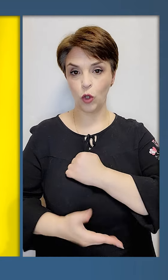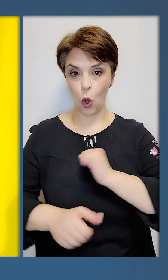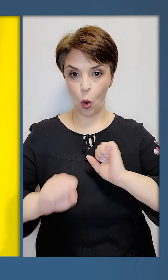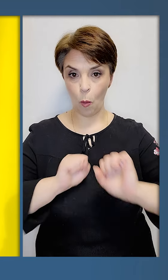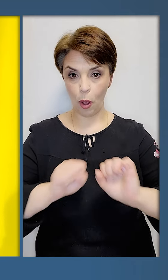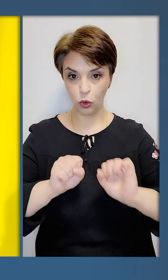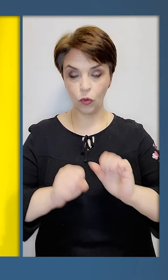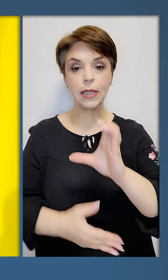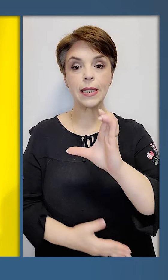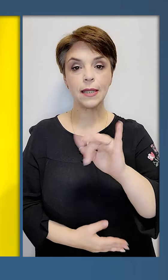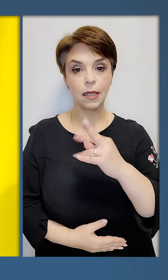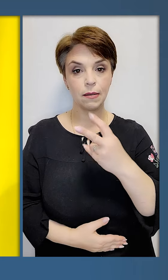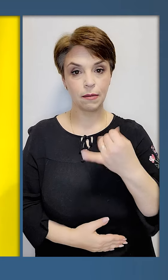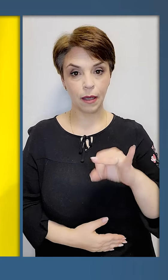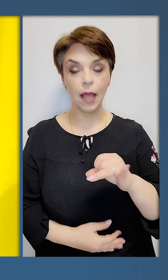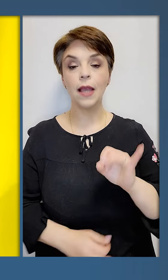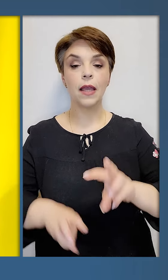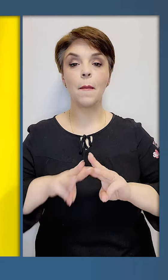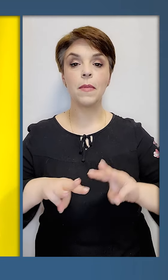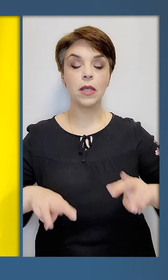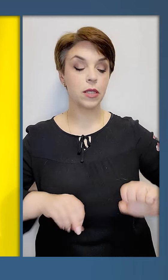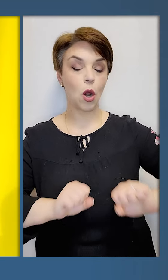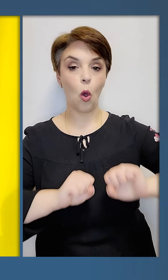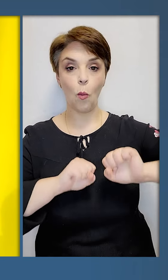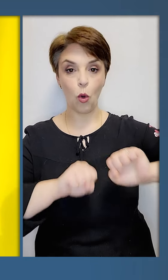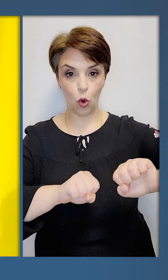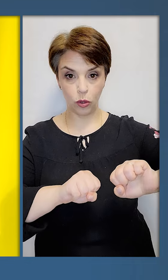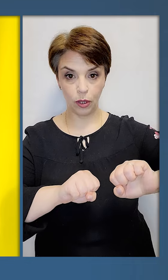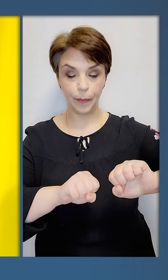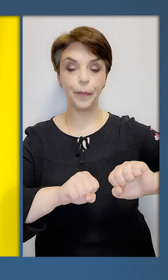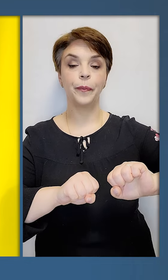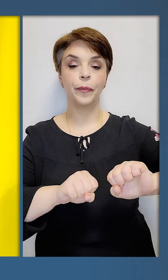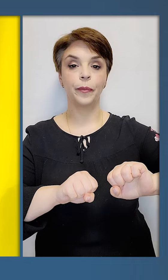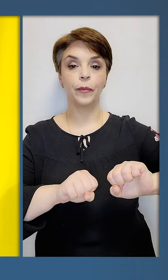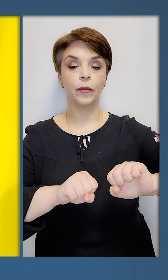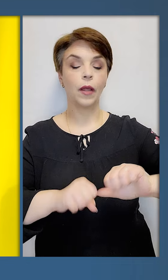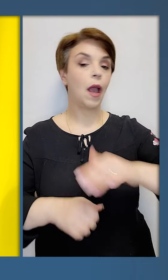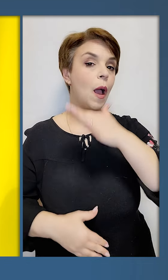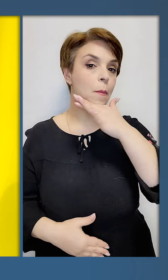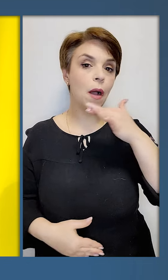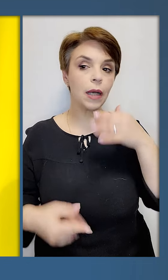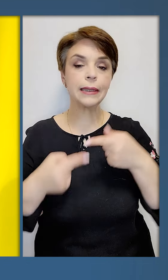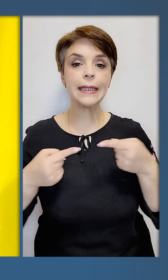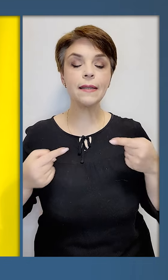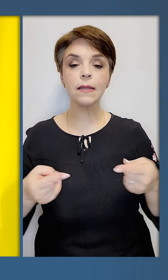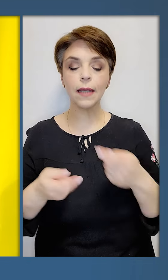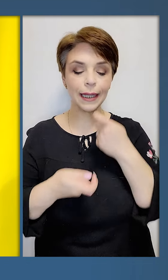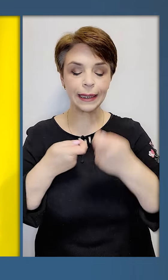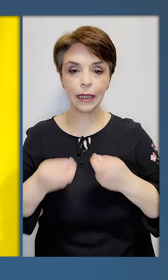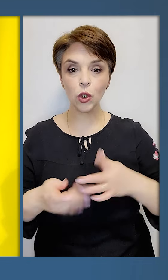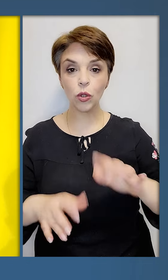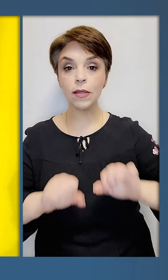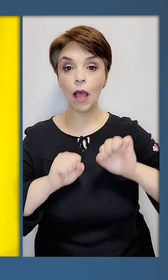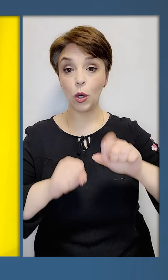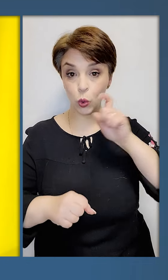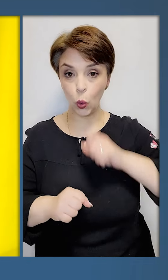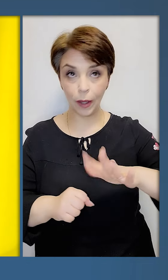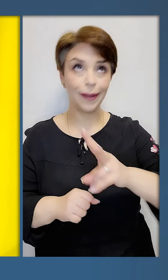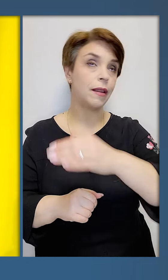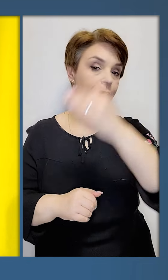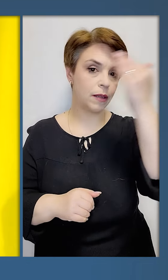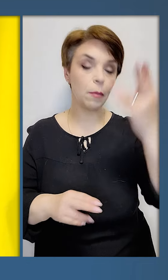головнокомандувача Сирського та міністра оборони. Багато різних деталей щодо захисту